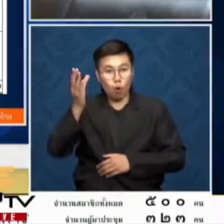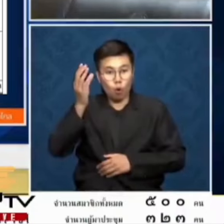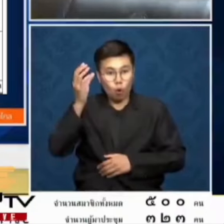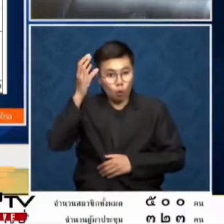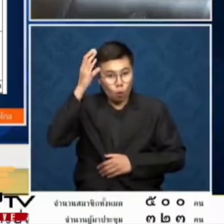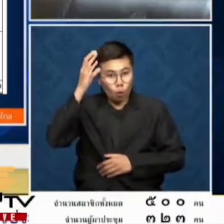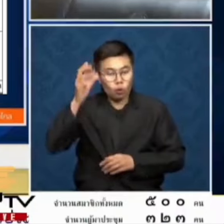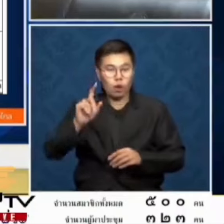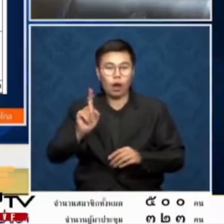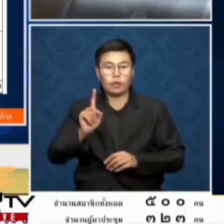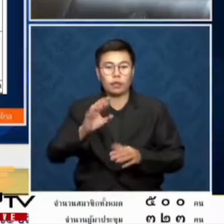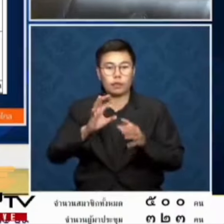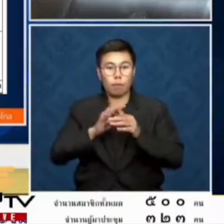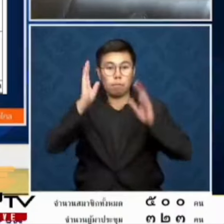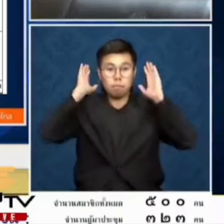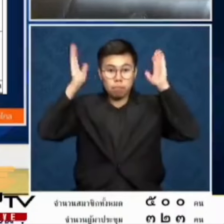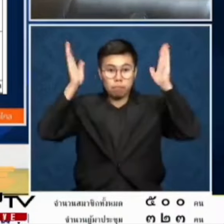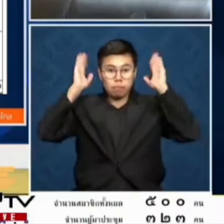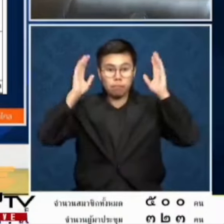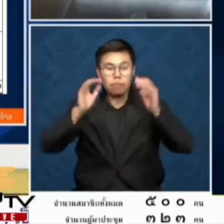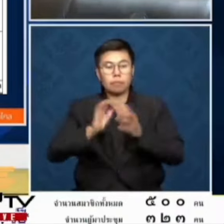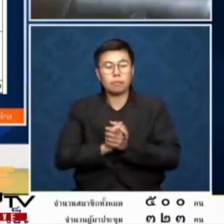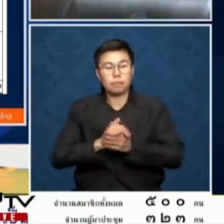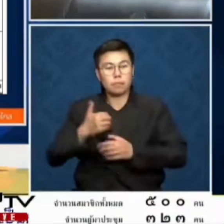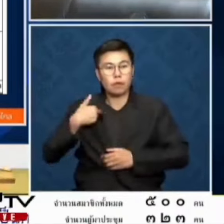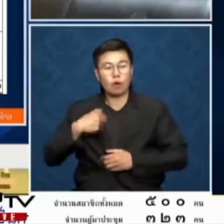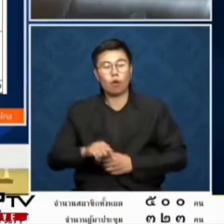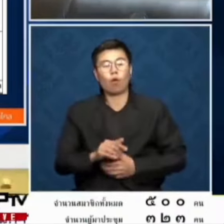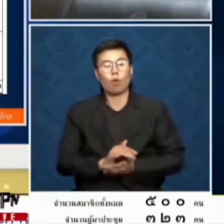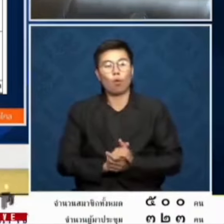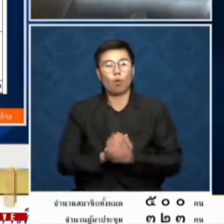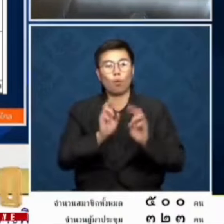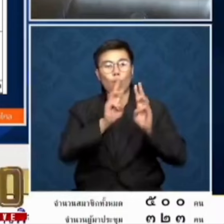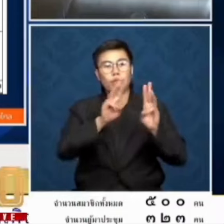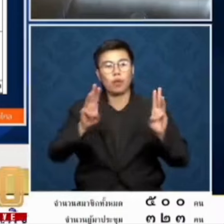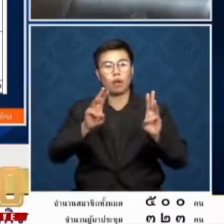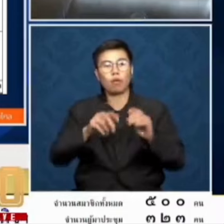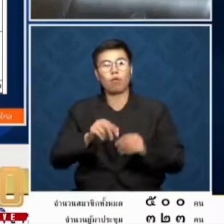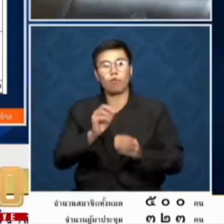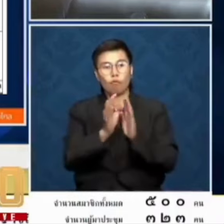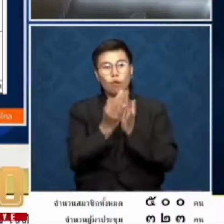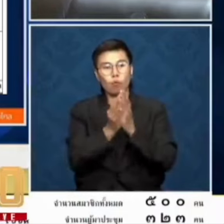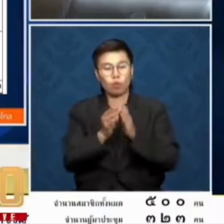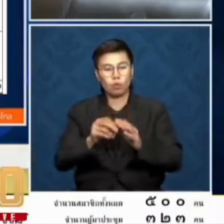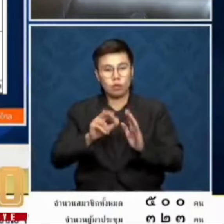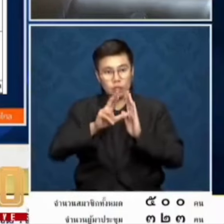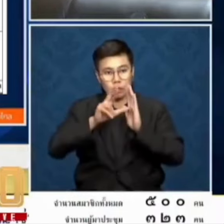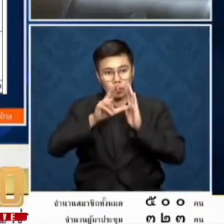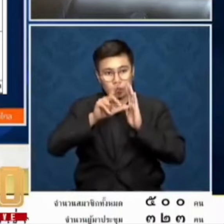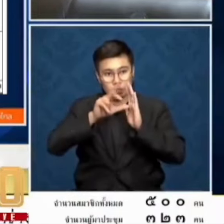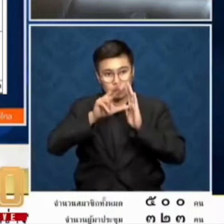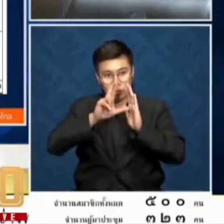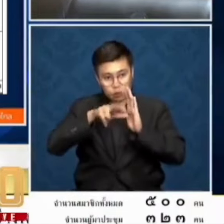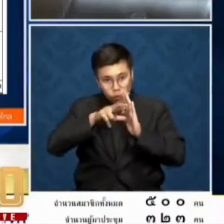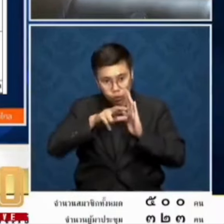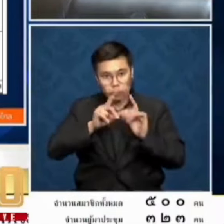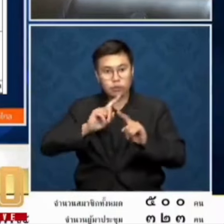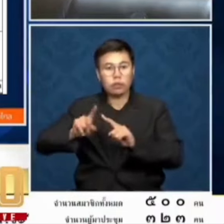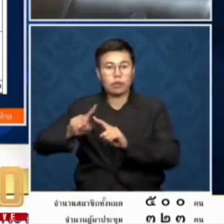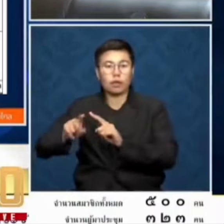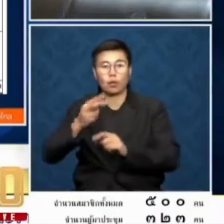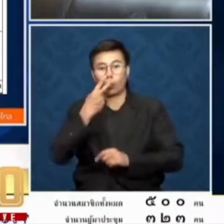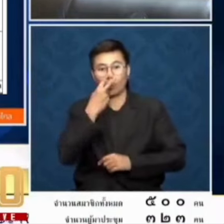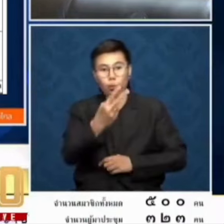าชีพนะคะผ่านทางเว็บไซต์ Facebook TikTok ต่างๆเนี่ยขอรับเพิ่มอีกนิดนึงนะคะถัดไปค่ะก็เลยนะคะ